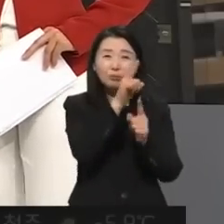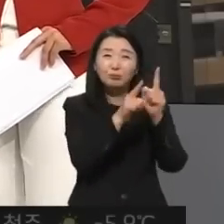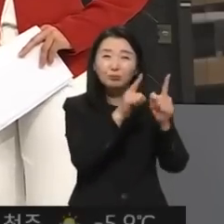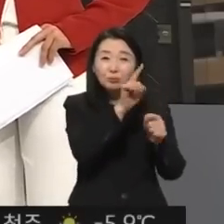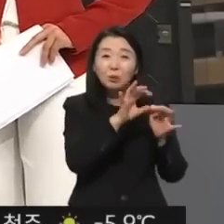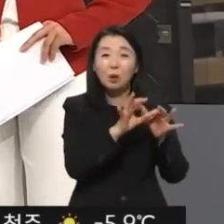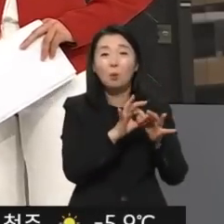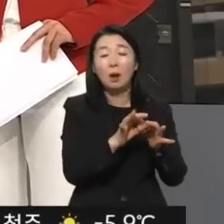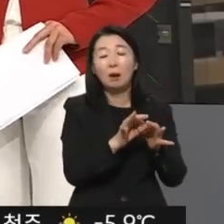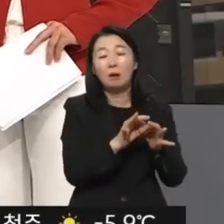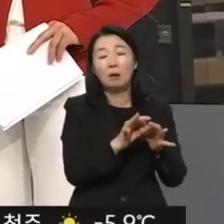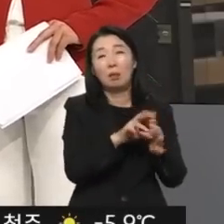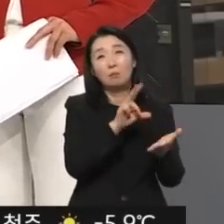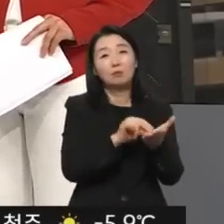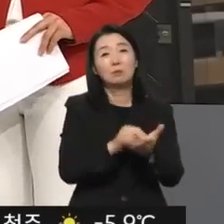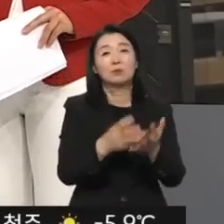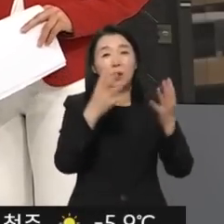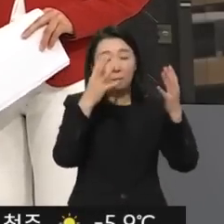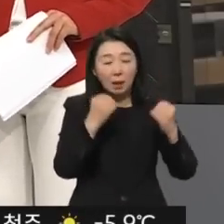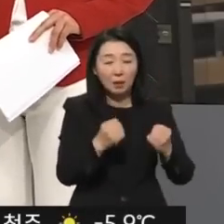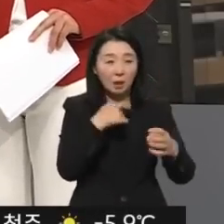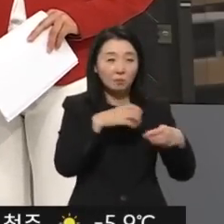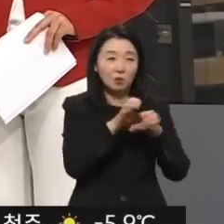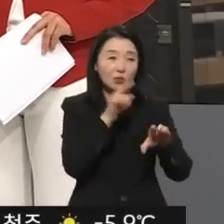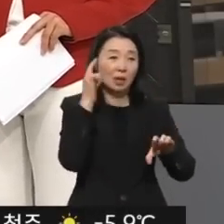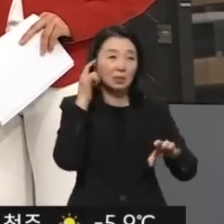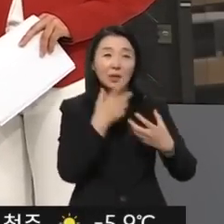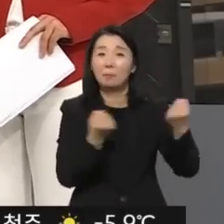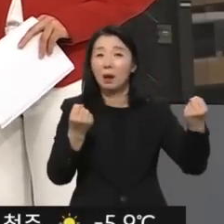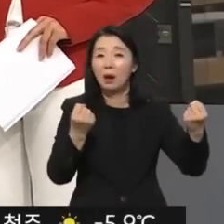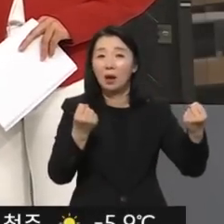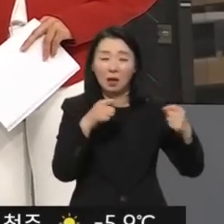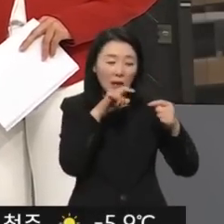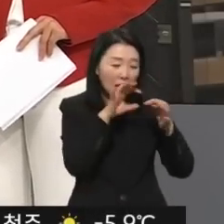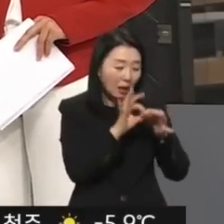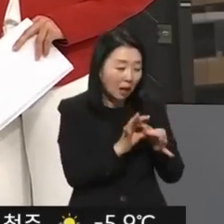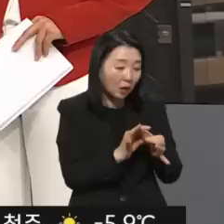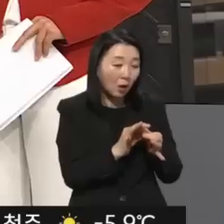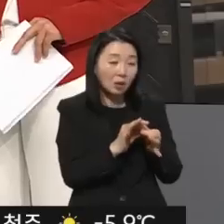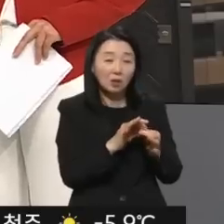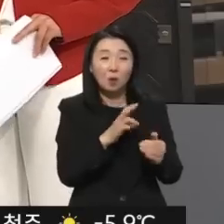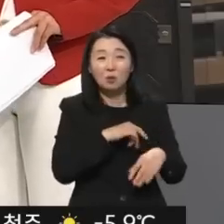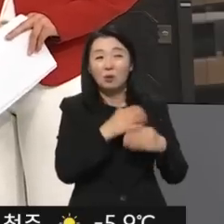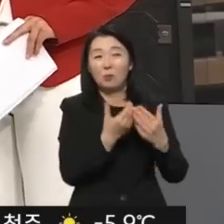내 의견 갈리고 있습니다. 이 대표와 가까웠던 의원들도 거리두기를 하고